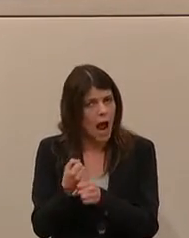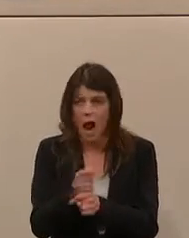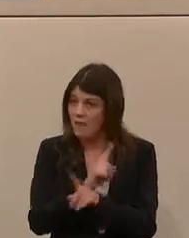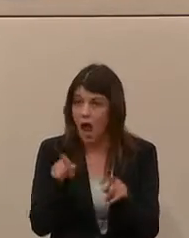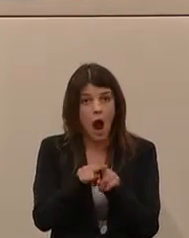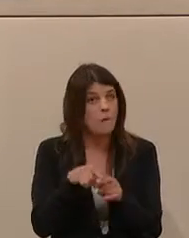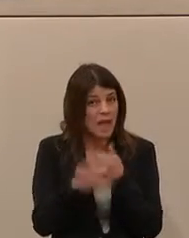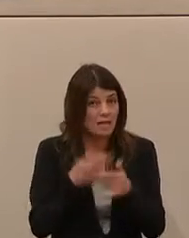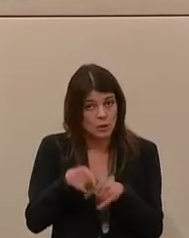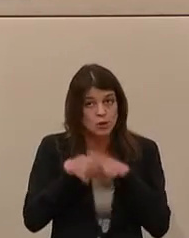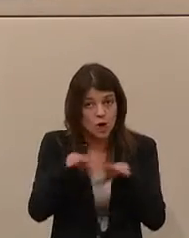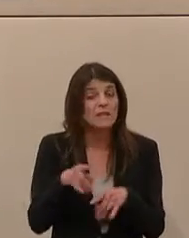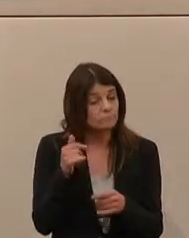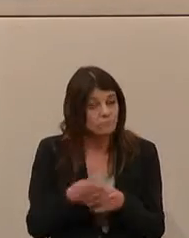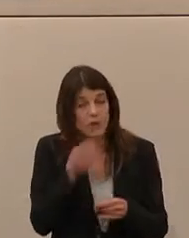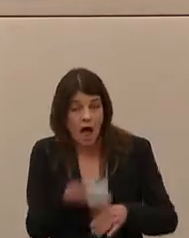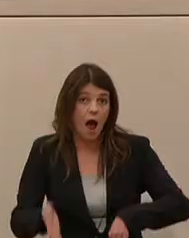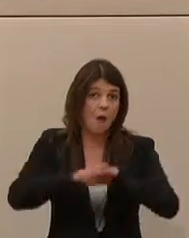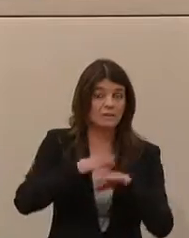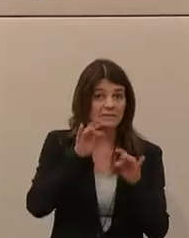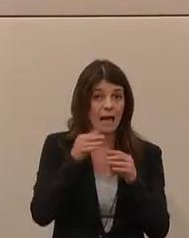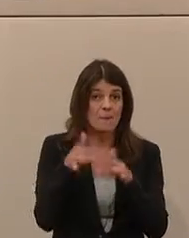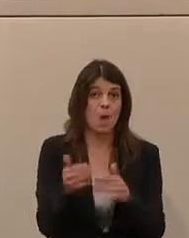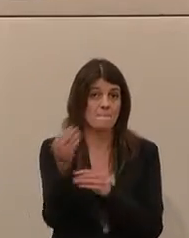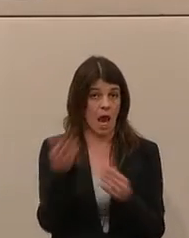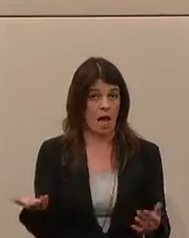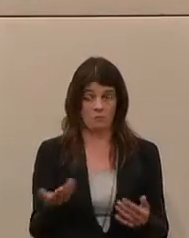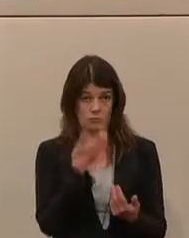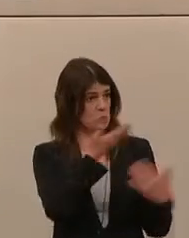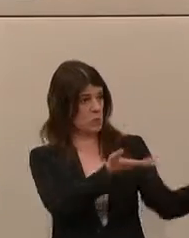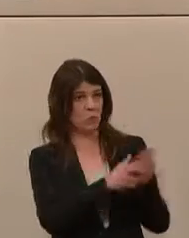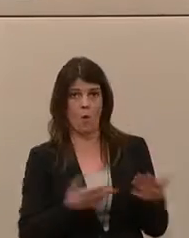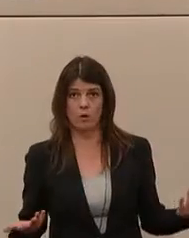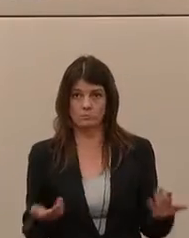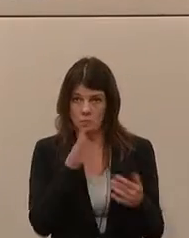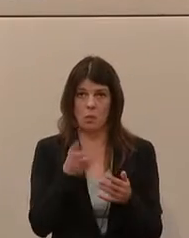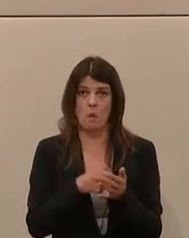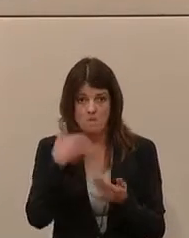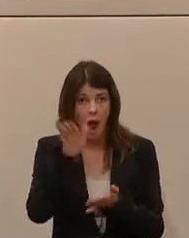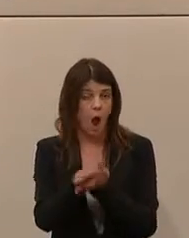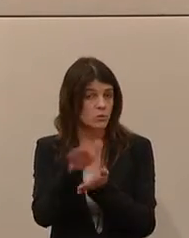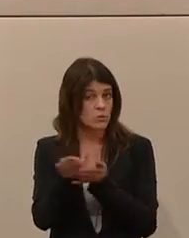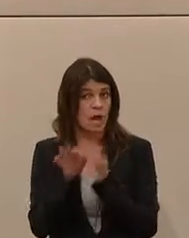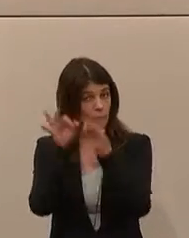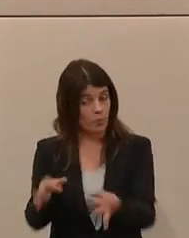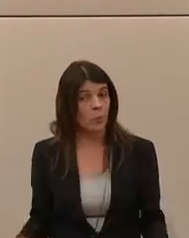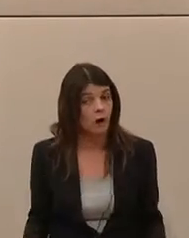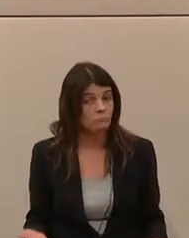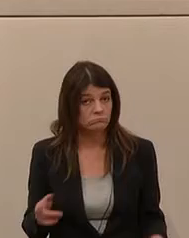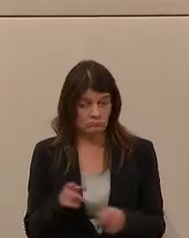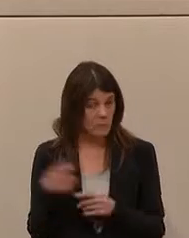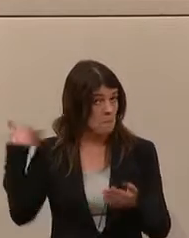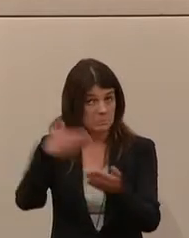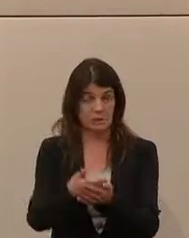sogar 2019 um 10 Millionen aufgestockt. Also was wollen Sie denn? Es wird sogar noch mehr ausgegeben als